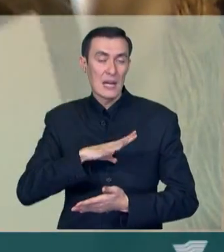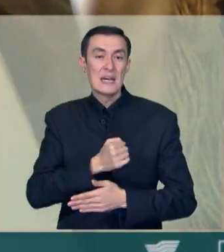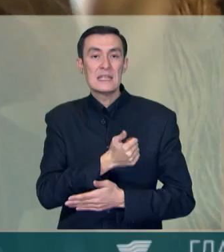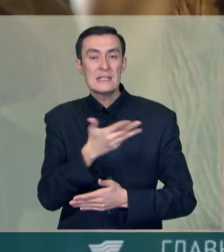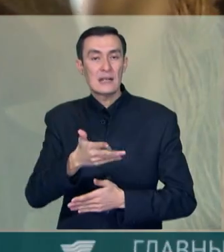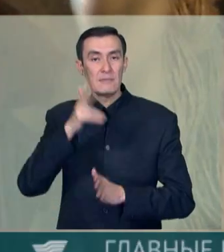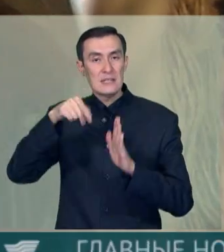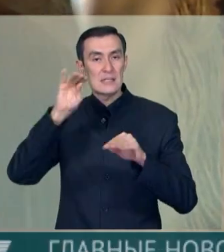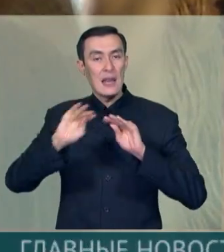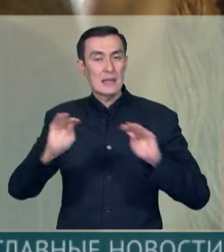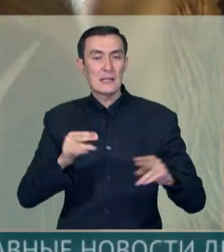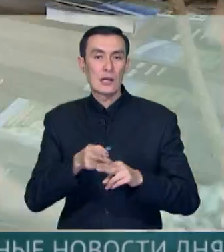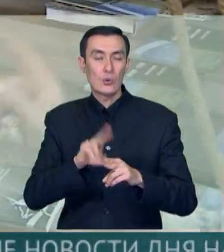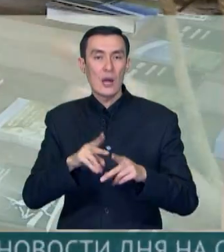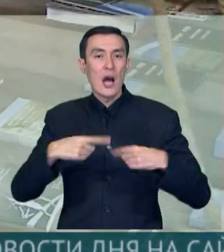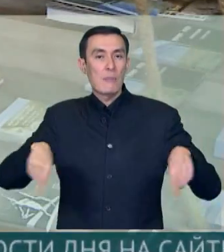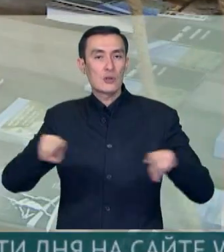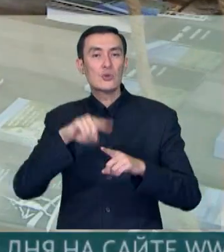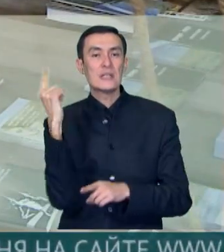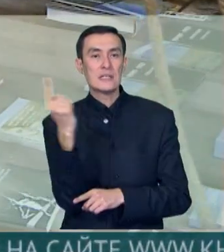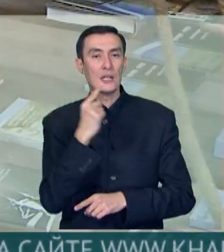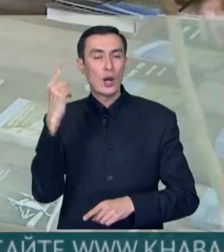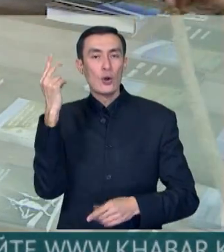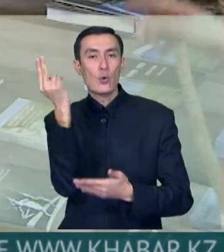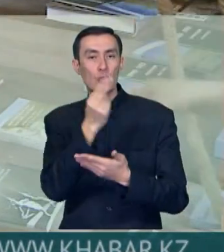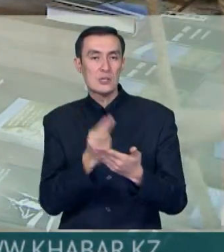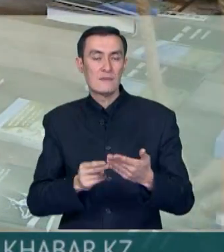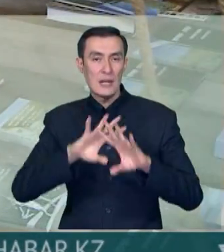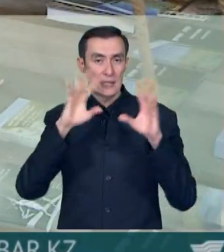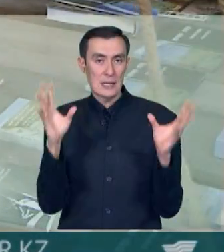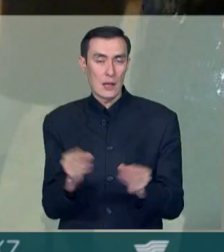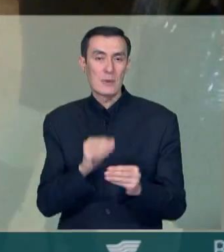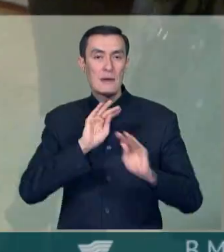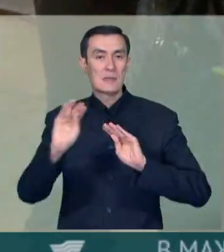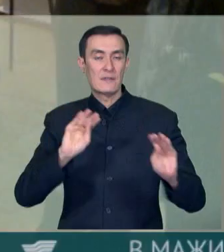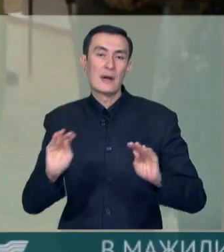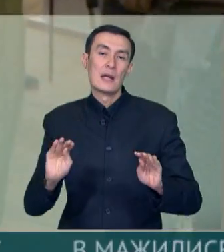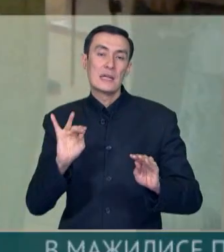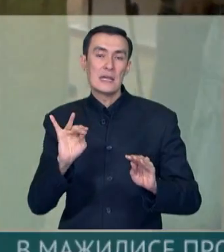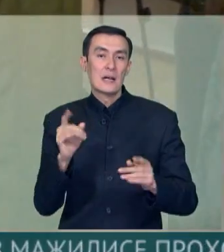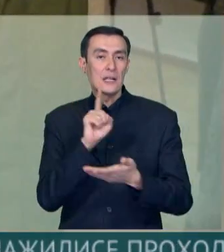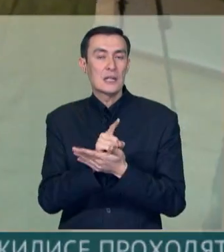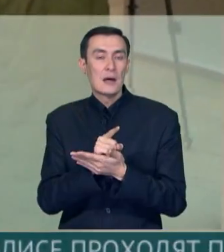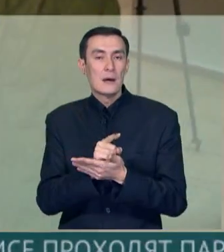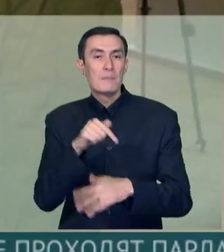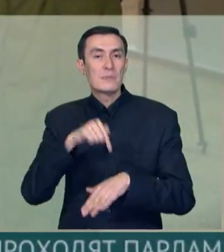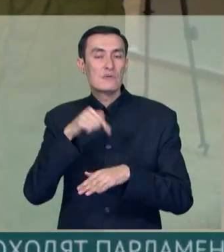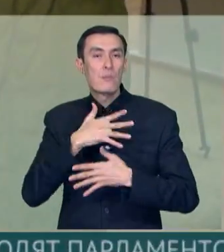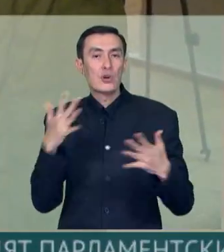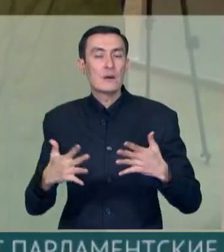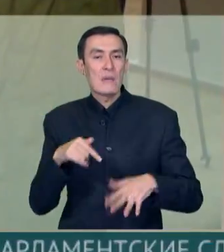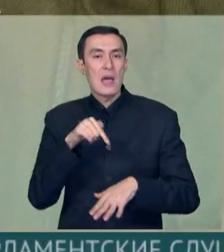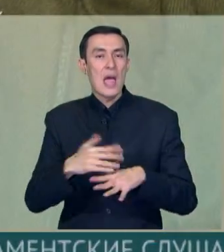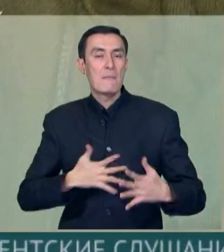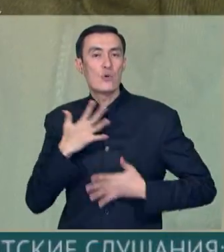несколько инсталляций, которые образуют единое художественное целое. Экспозиция метафоричная и призвана пробудить больше